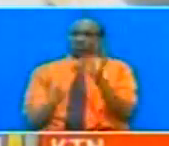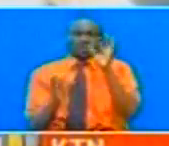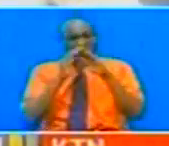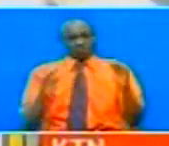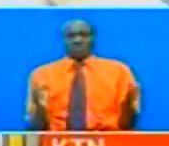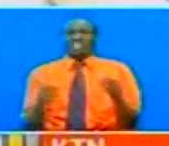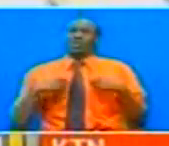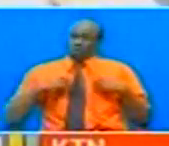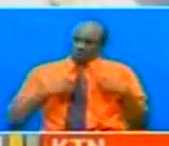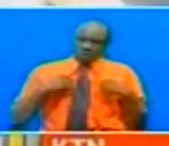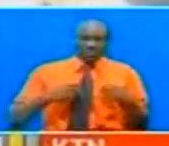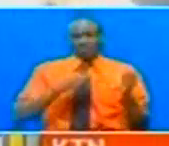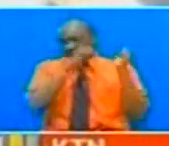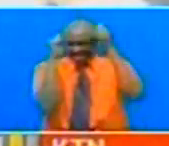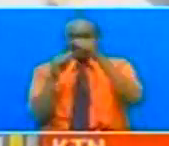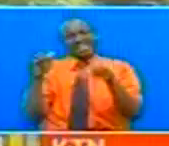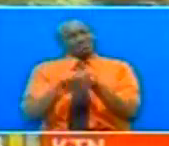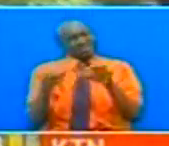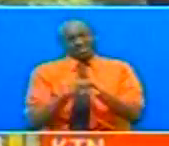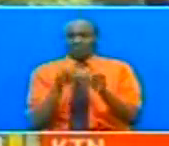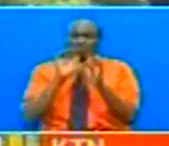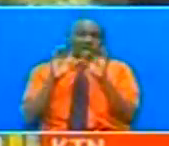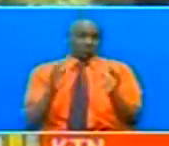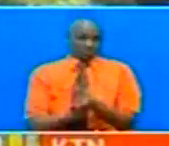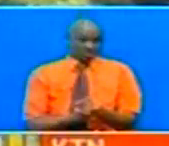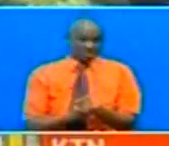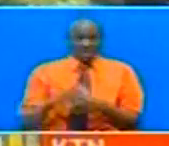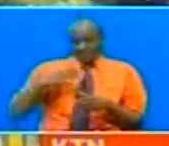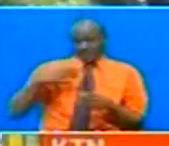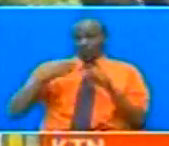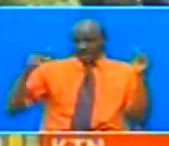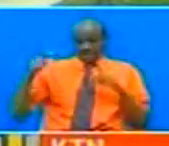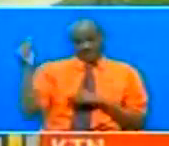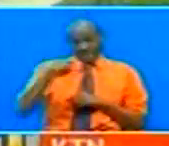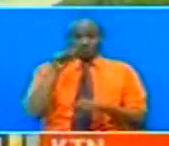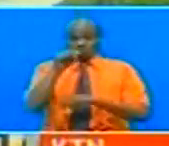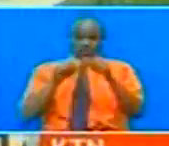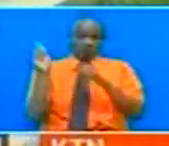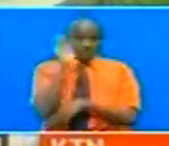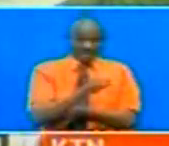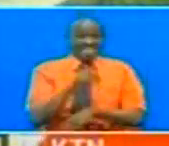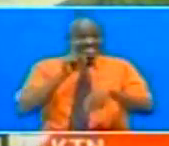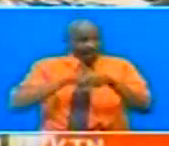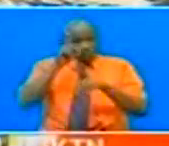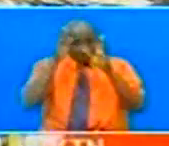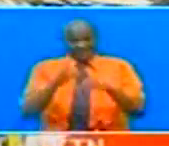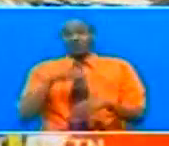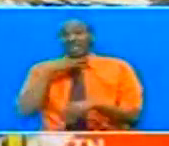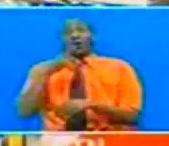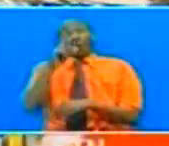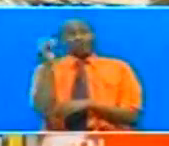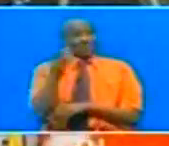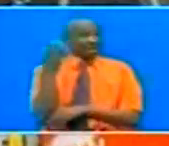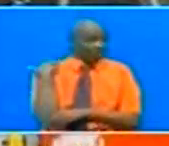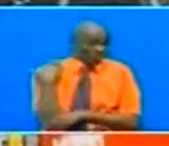hata manguo, mablangeti, kila kitu. Wavamizi waliwasili jana kulipiza kisasi baada ya mmoja wao kuuawa mwezi mmoja